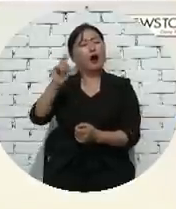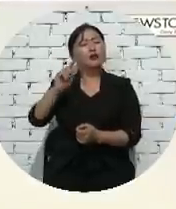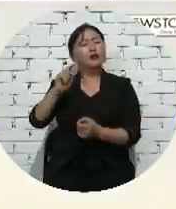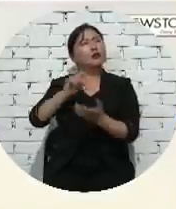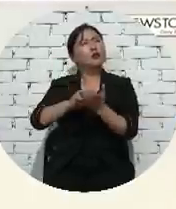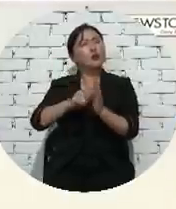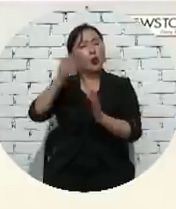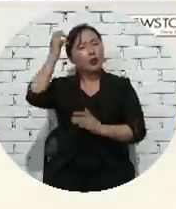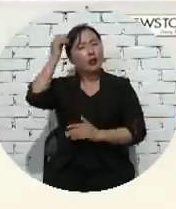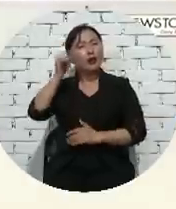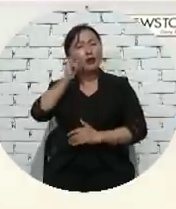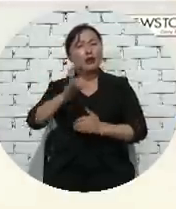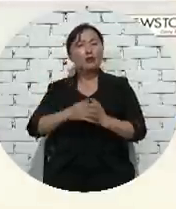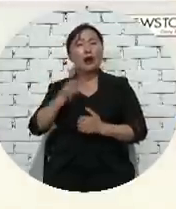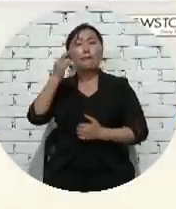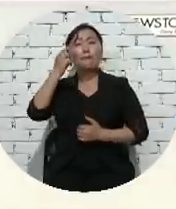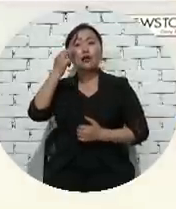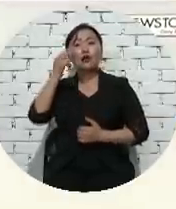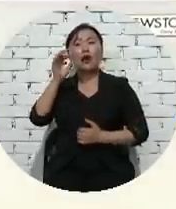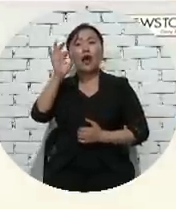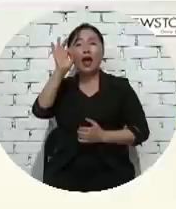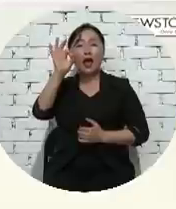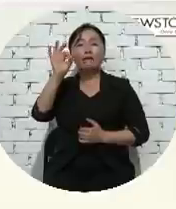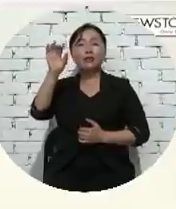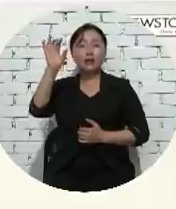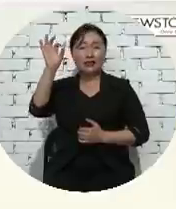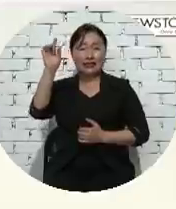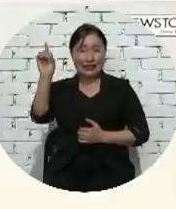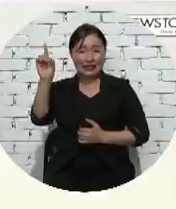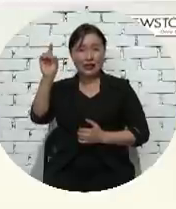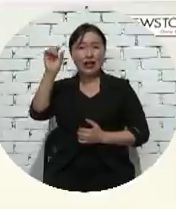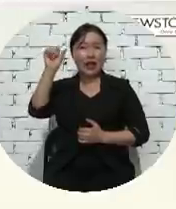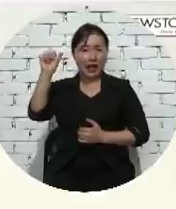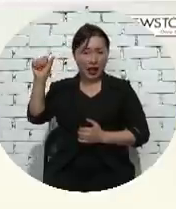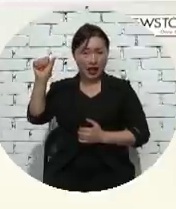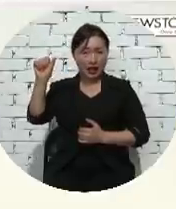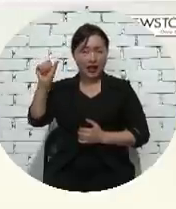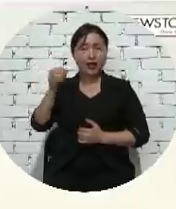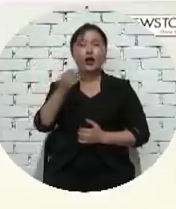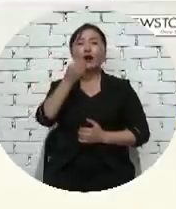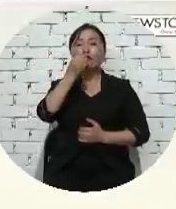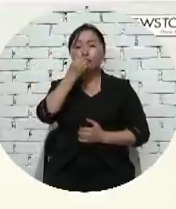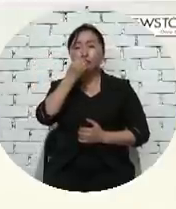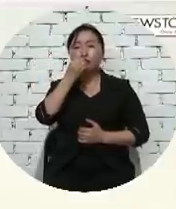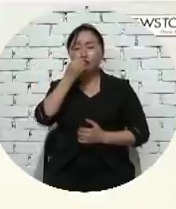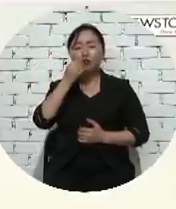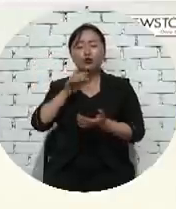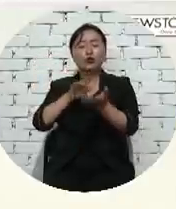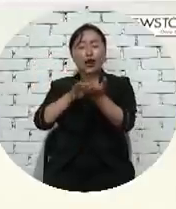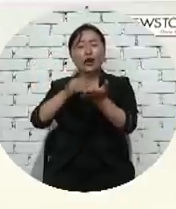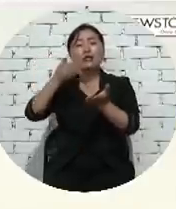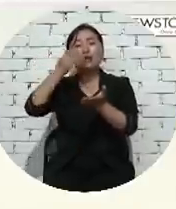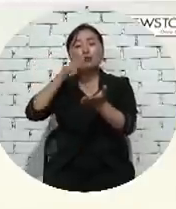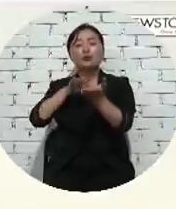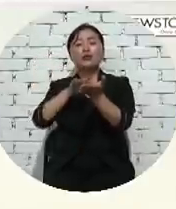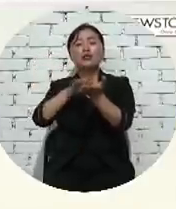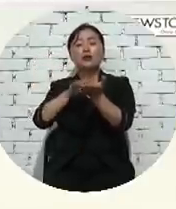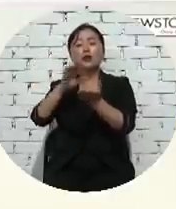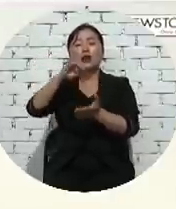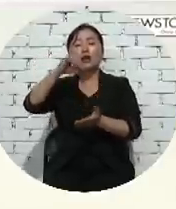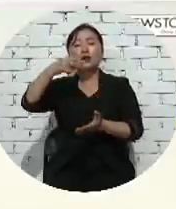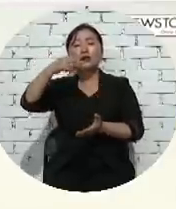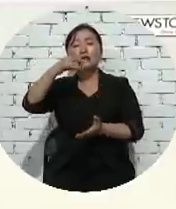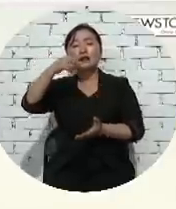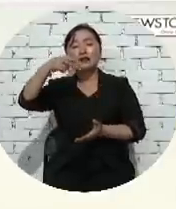기억이 나냐면 미국의 FDA, 예. 예? Food and Drug Agency 아닙니까? 예. 식품의약국.